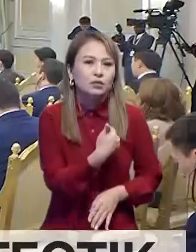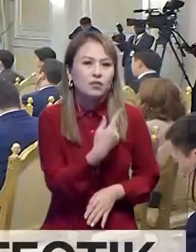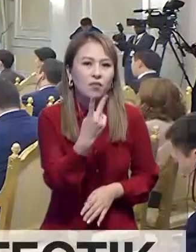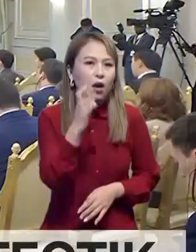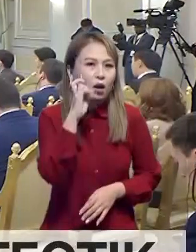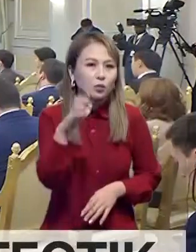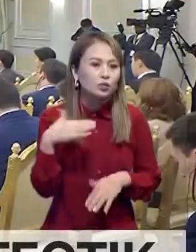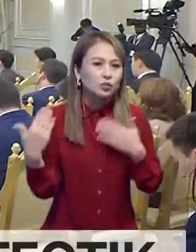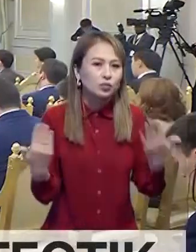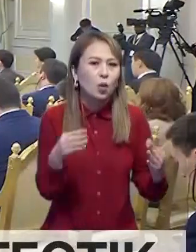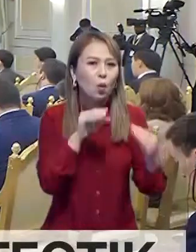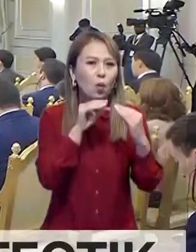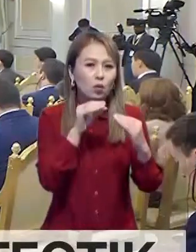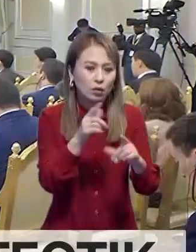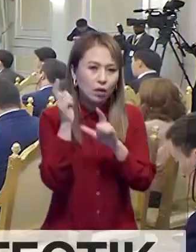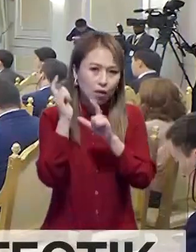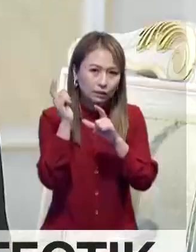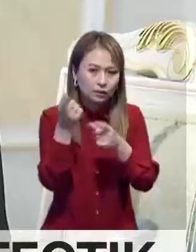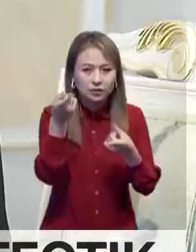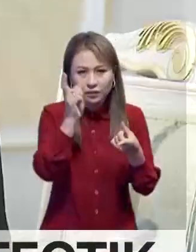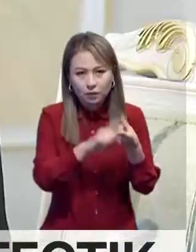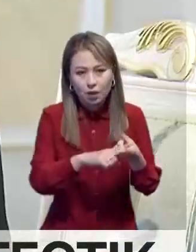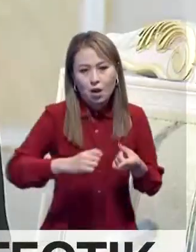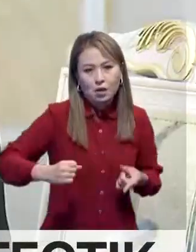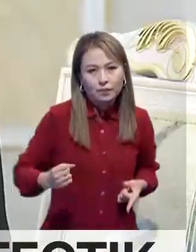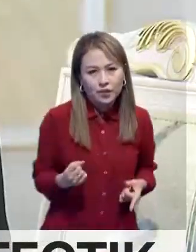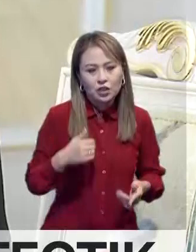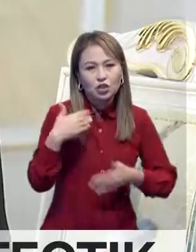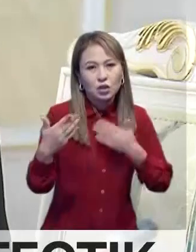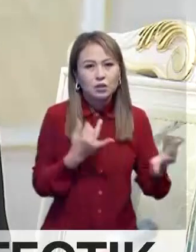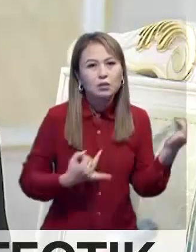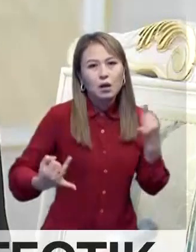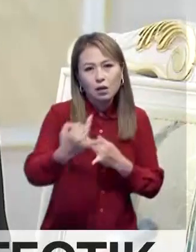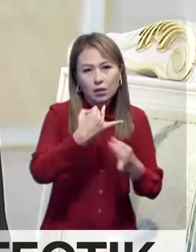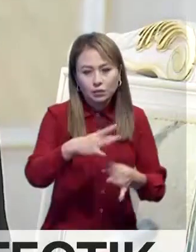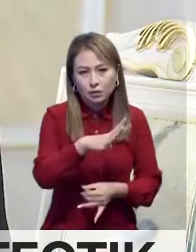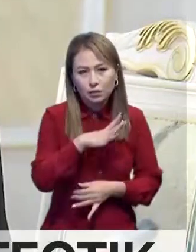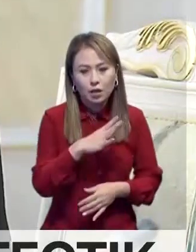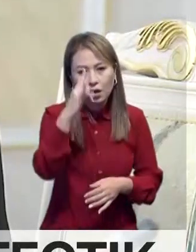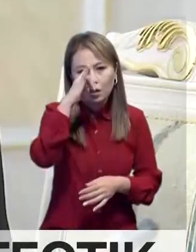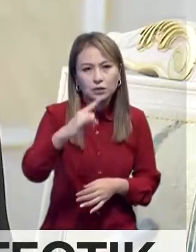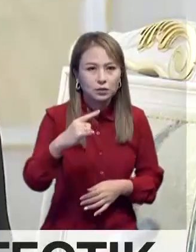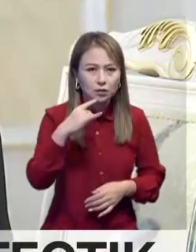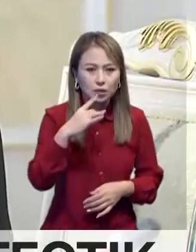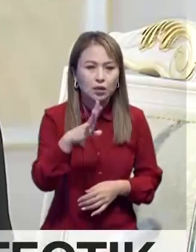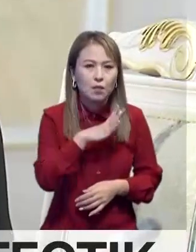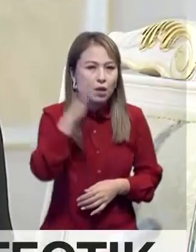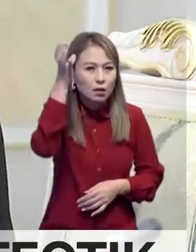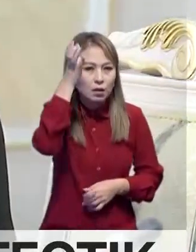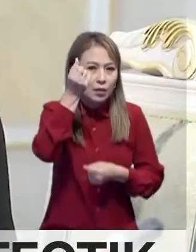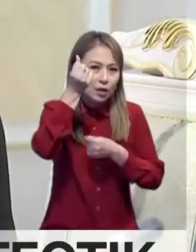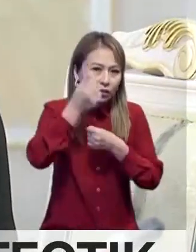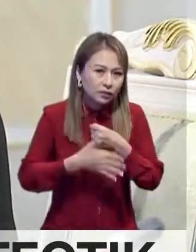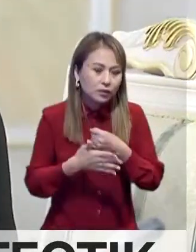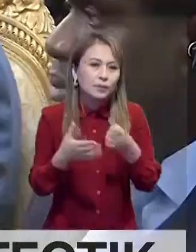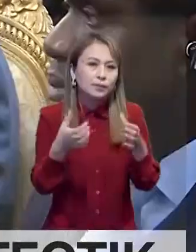елдің көлік логистика саласындағы әріптестігі жан-жақты талқыланды. Қазақстанға Ломе